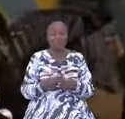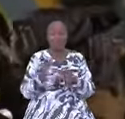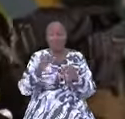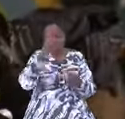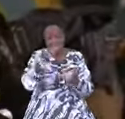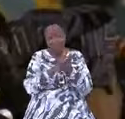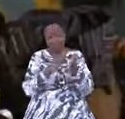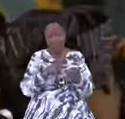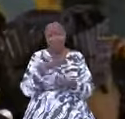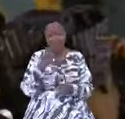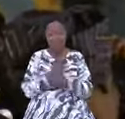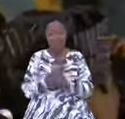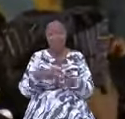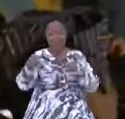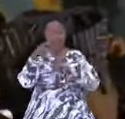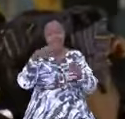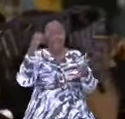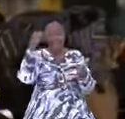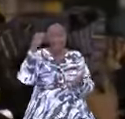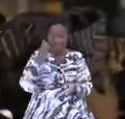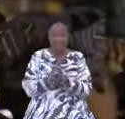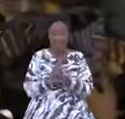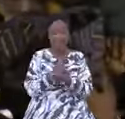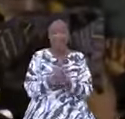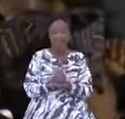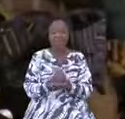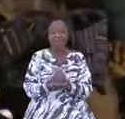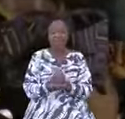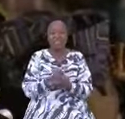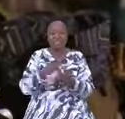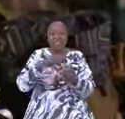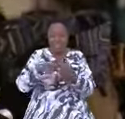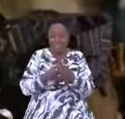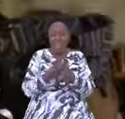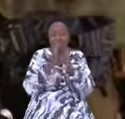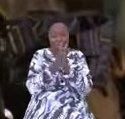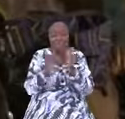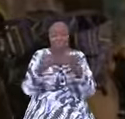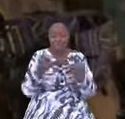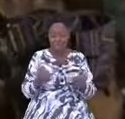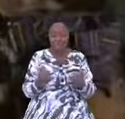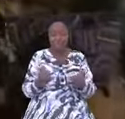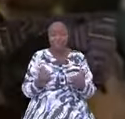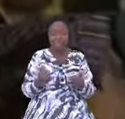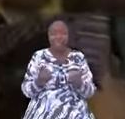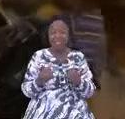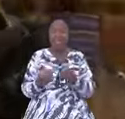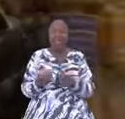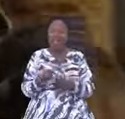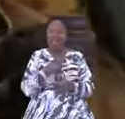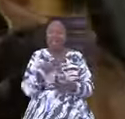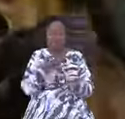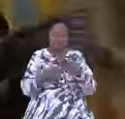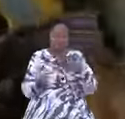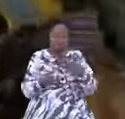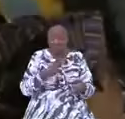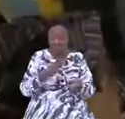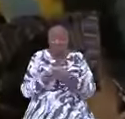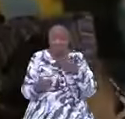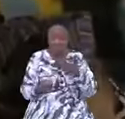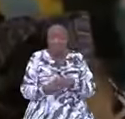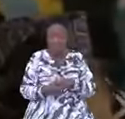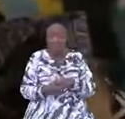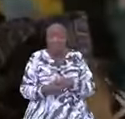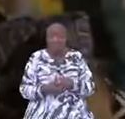savez quoi vous pouvez commencer à prier vous qui n'est pas concernée par le